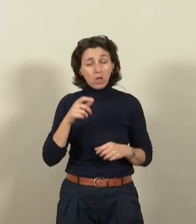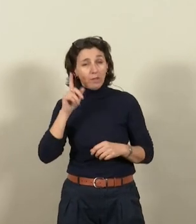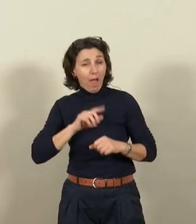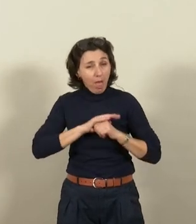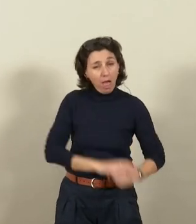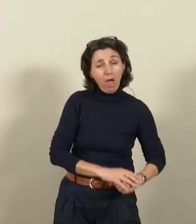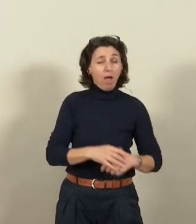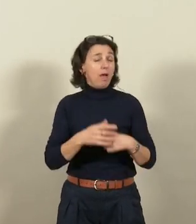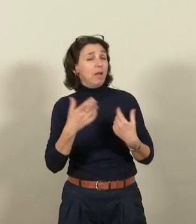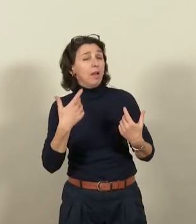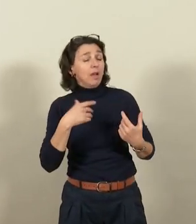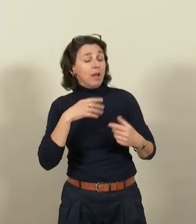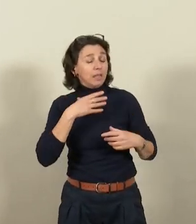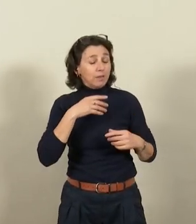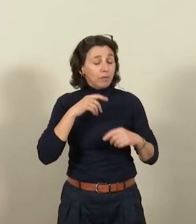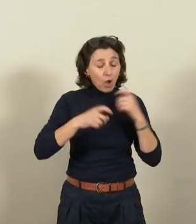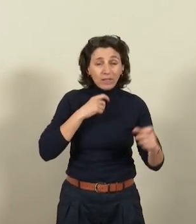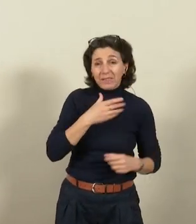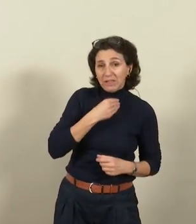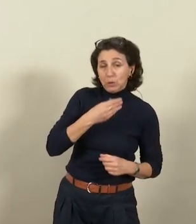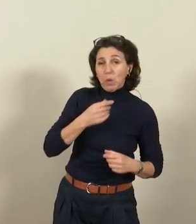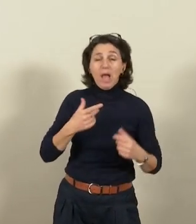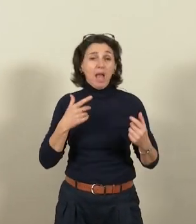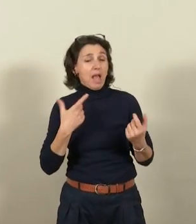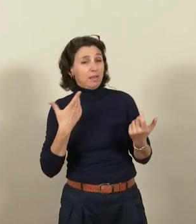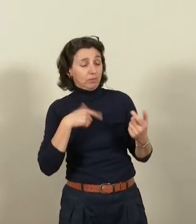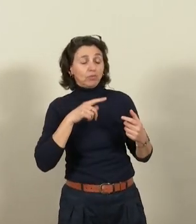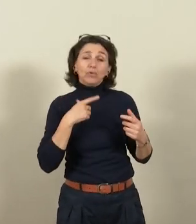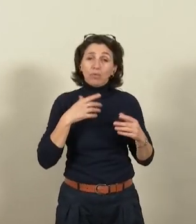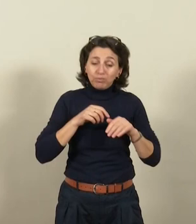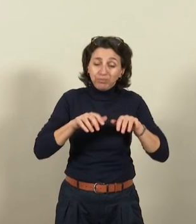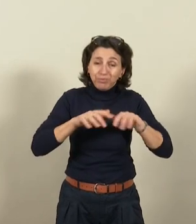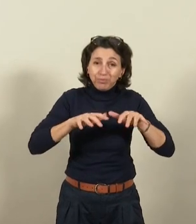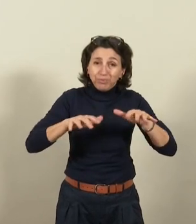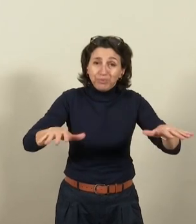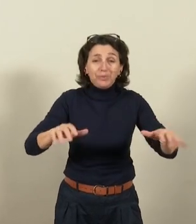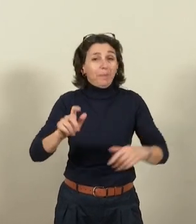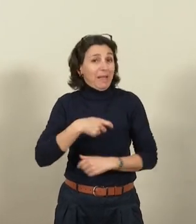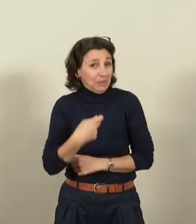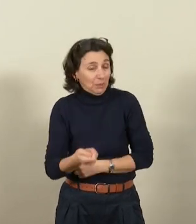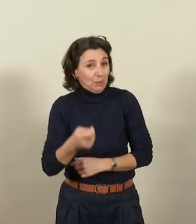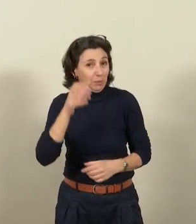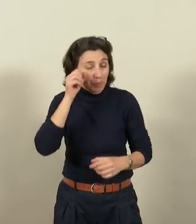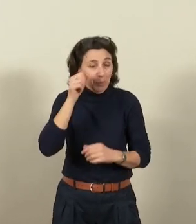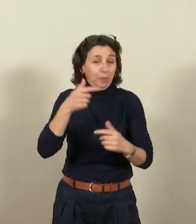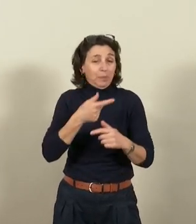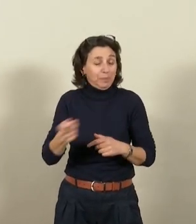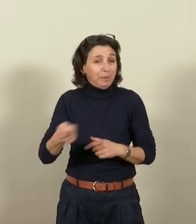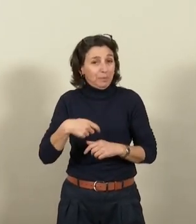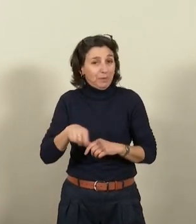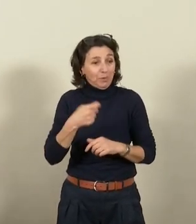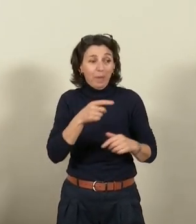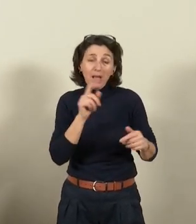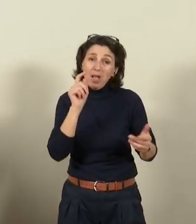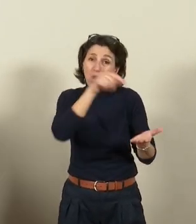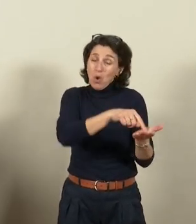sportif avec les enquêtees et les études que vous évoquez dans la délibération ce n'est évidemment pas le seul milieu touché par ce phénomène